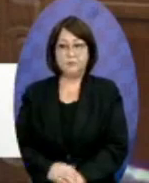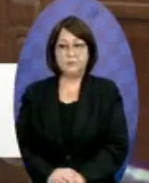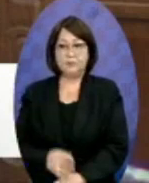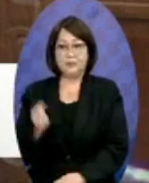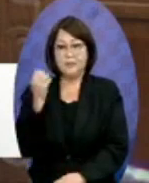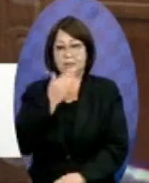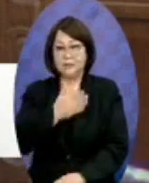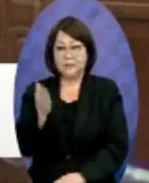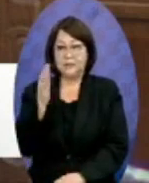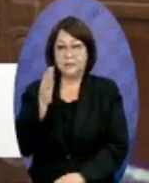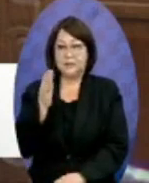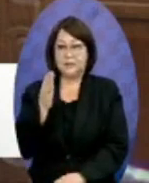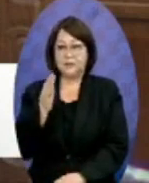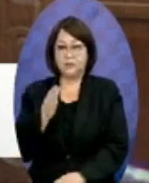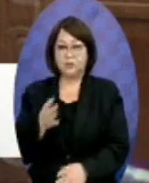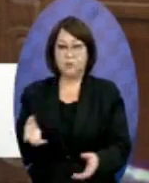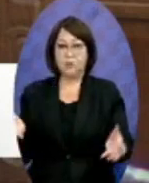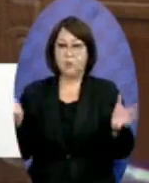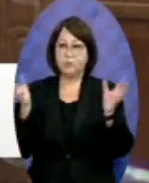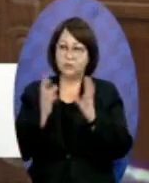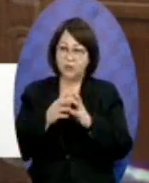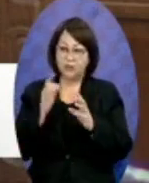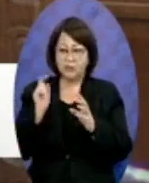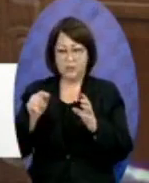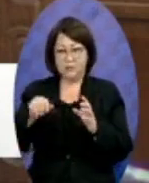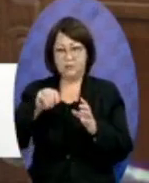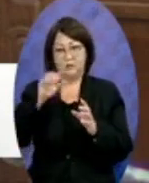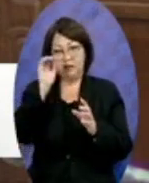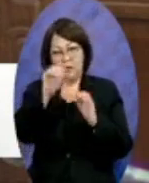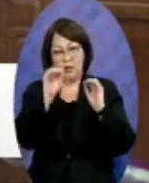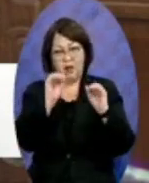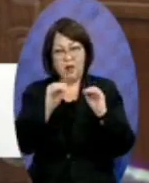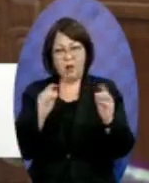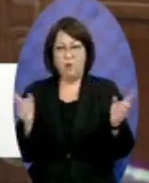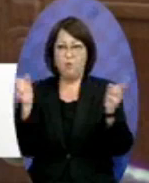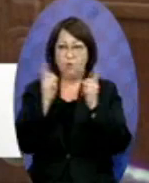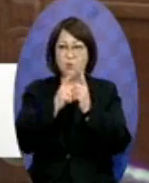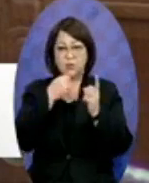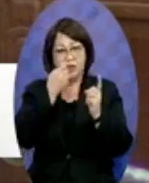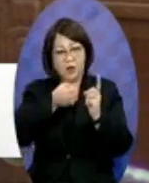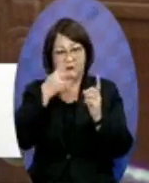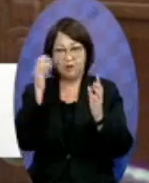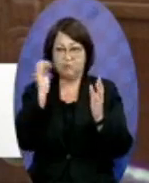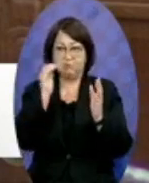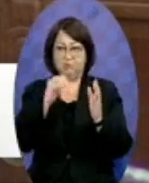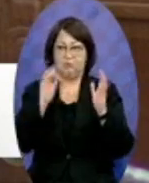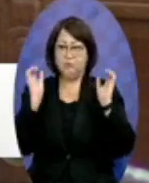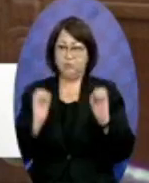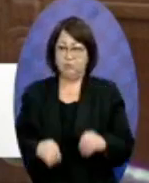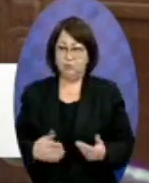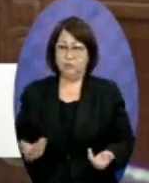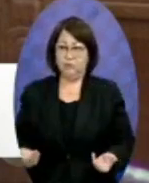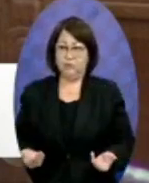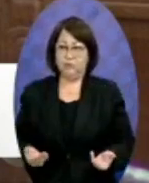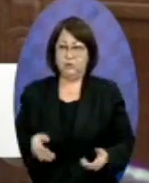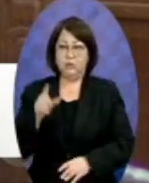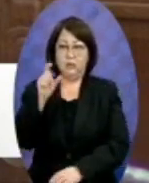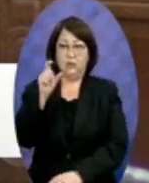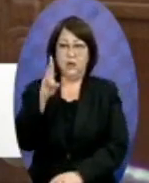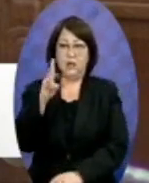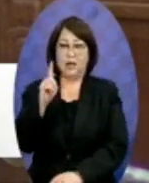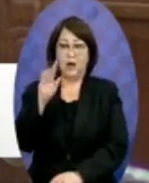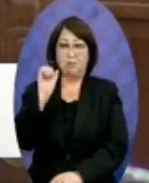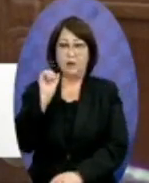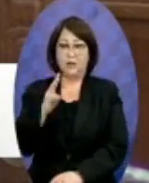та бүхэн уулзаад наад шаардлага илт юм ярьцхад гэл юм байгаа үз. Энэ хооронд энэ хамгийн дараа